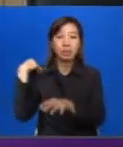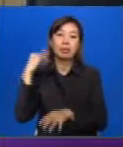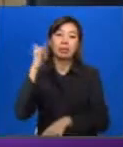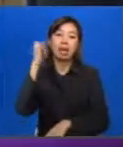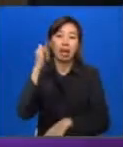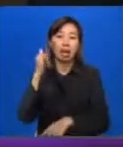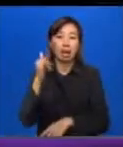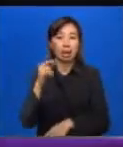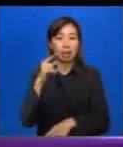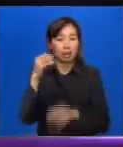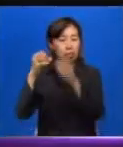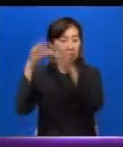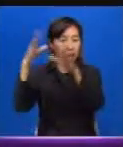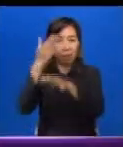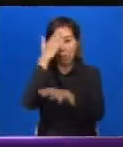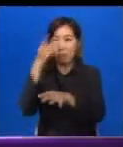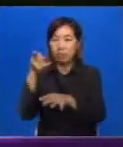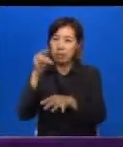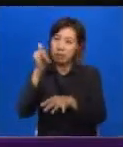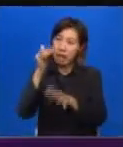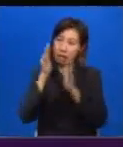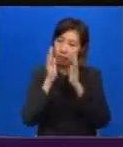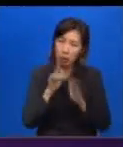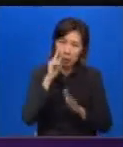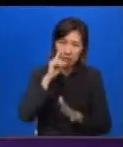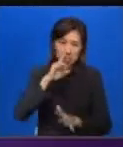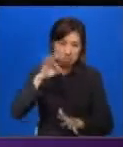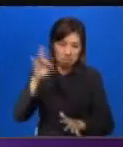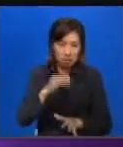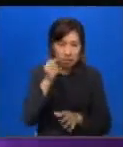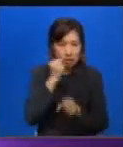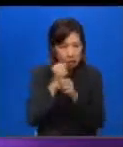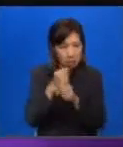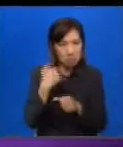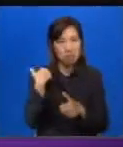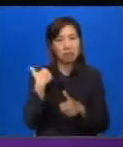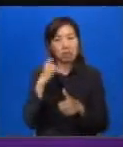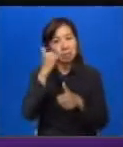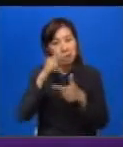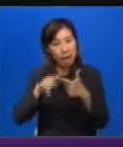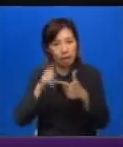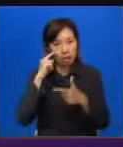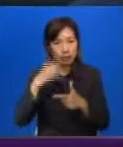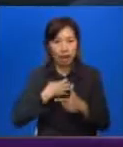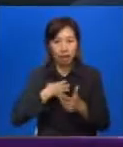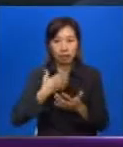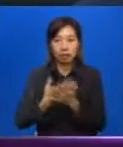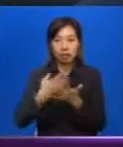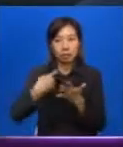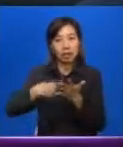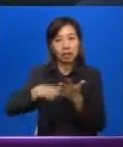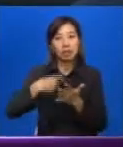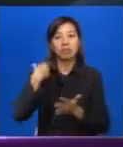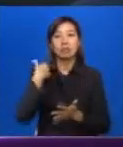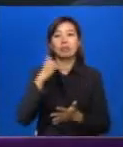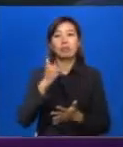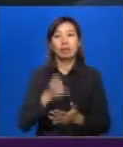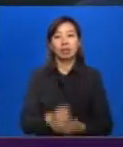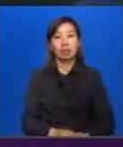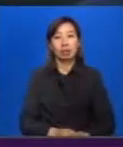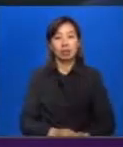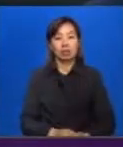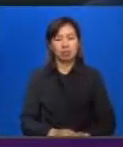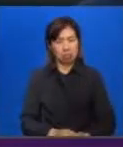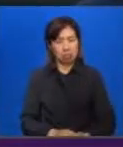ากการก่อการร้ายแล้วประเด็นหวังผลประโยชน์จากเงินประกันภัยก็ยังทิ้งไม่ได ้นี่เป็นวันที่3แล้วถ้าเผื่อมีผู้ท